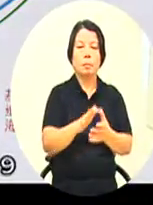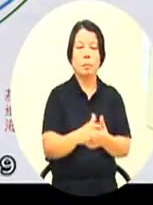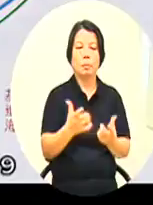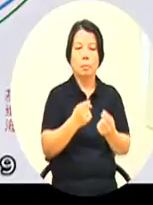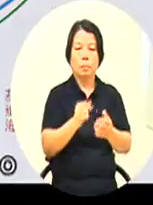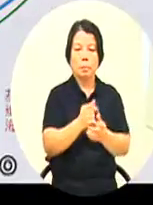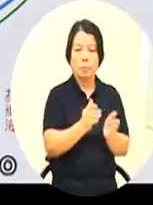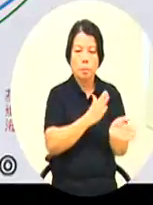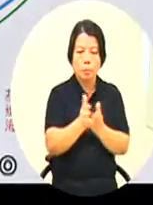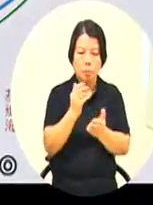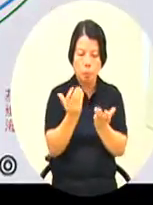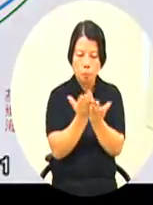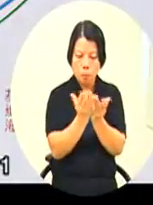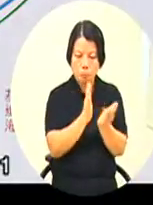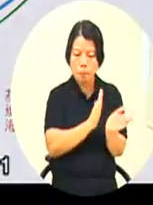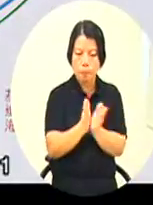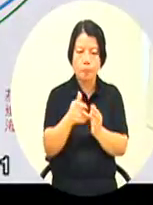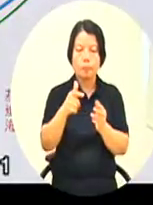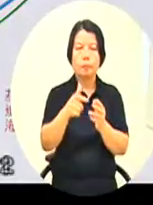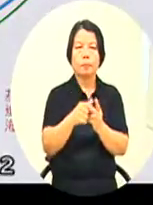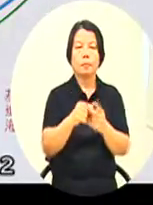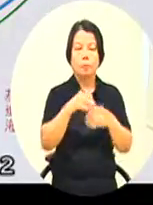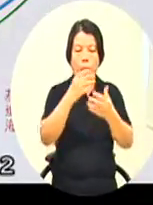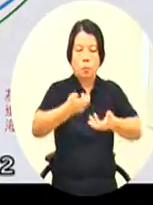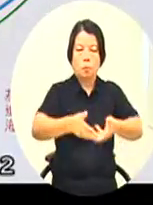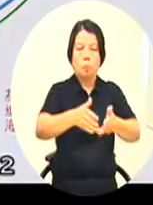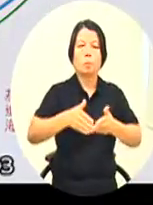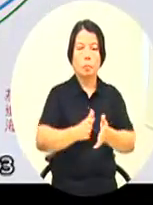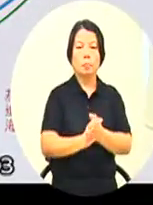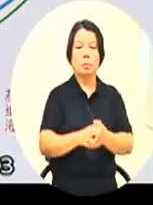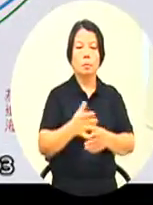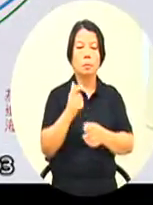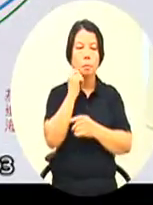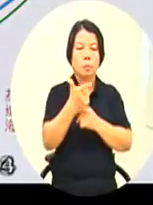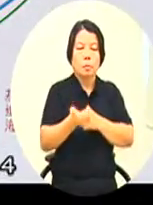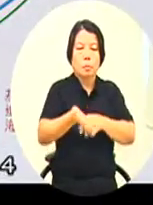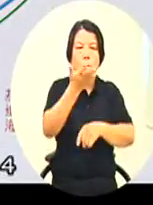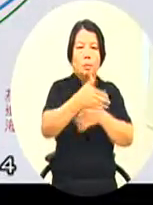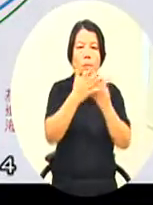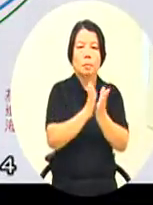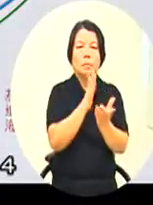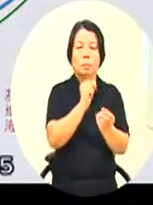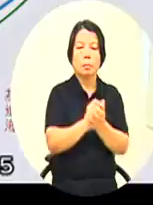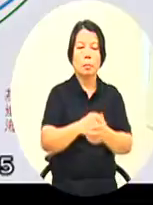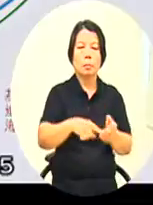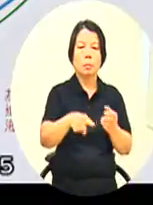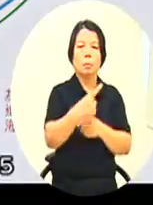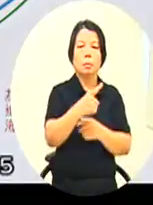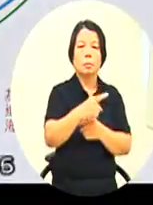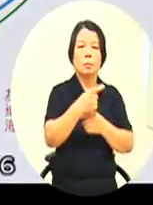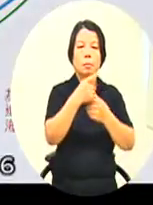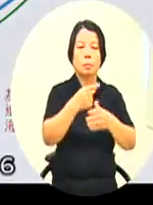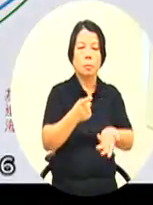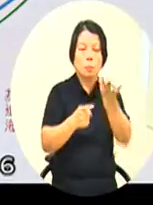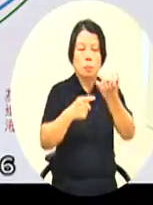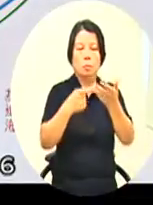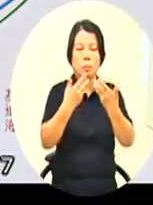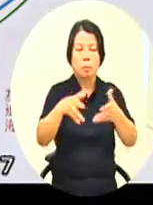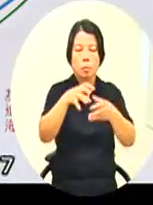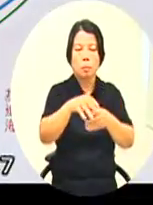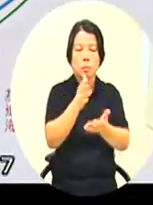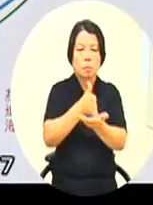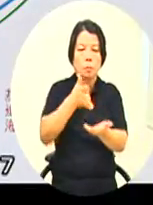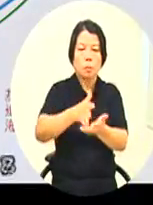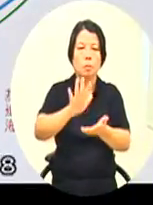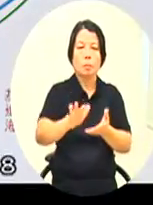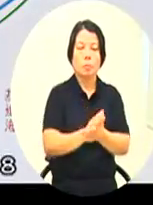课、议课这件事情是相当重要的。上半年有318场，有6,000多名老师参与，同时鼓励